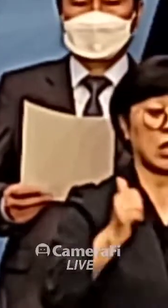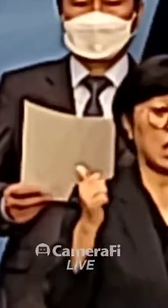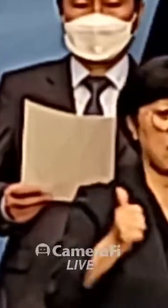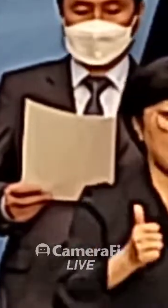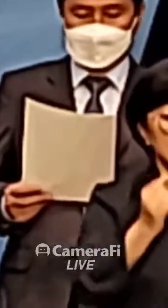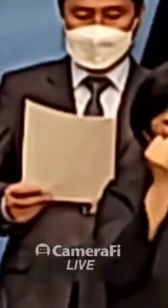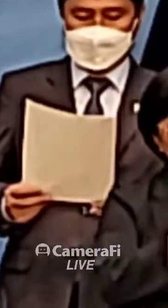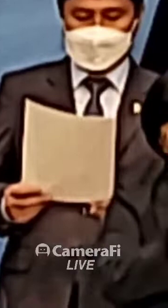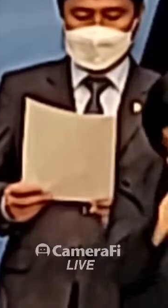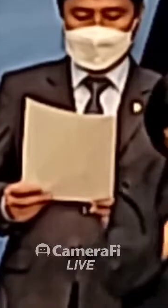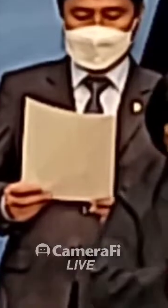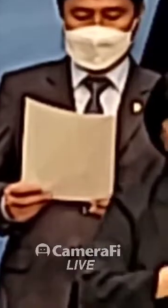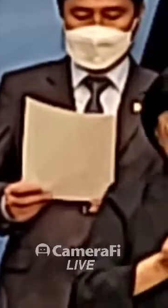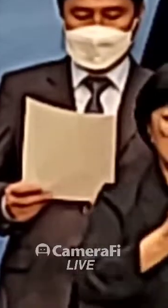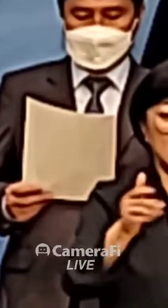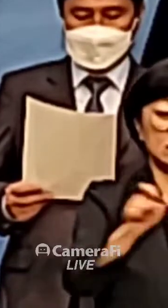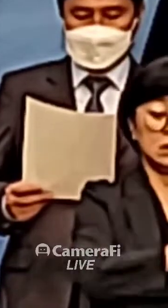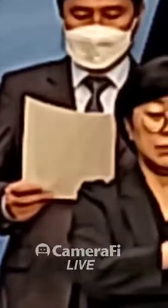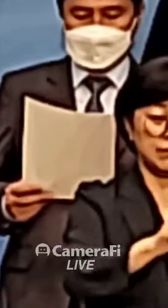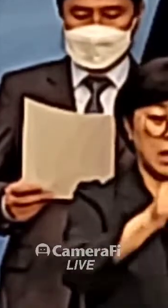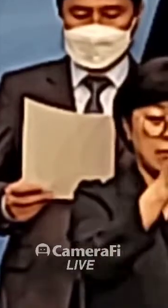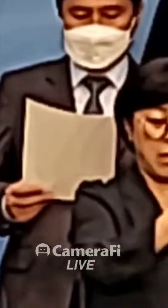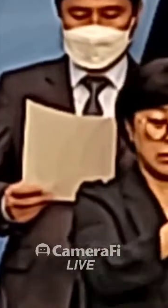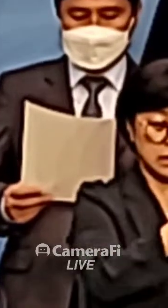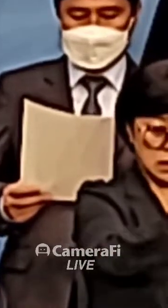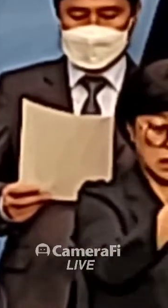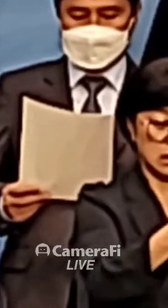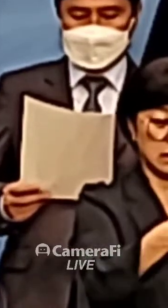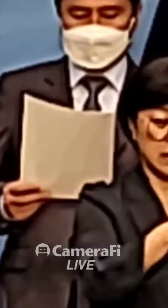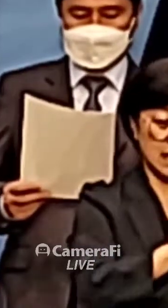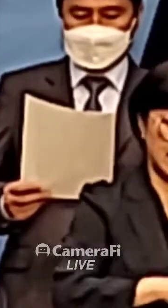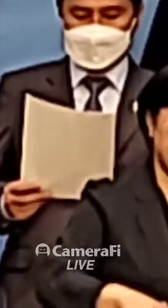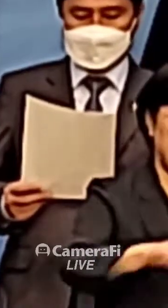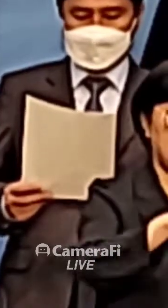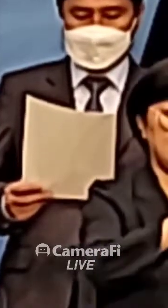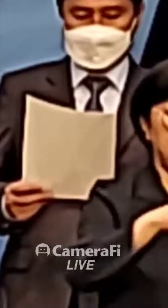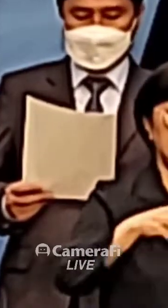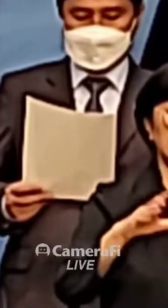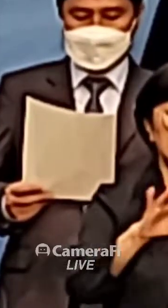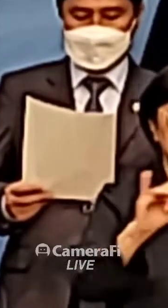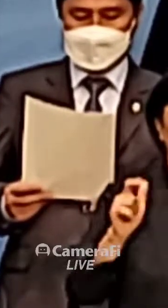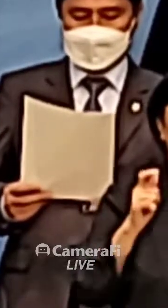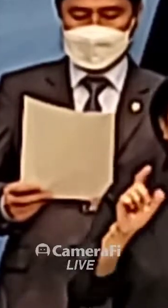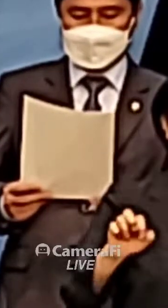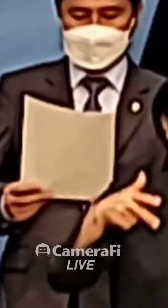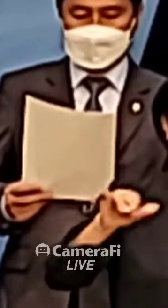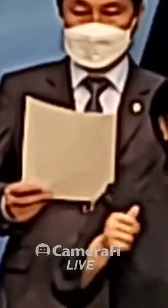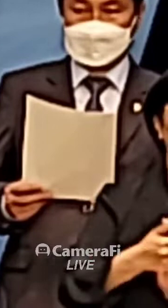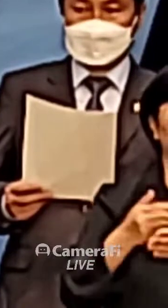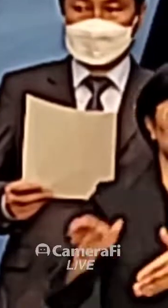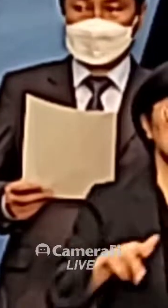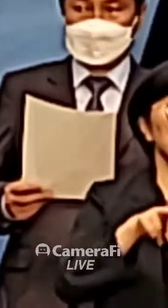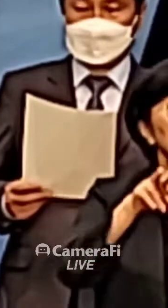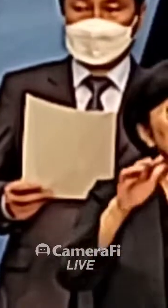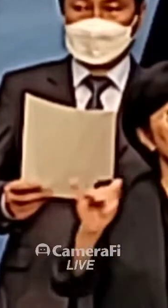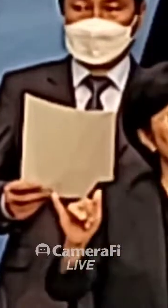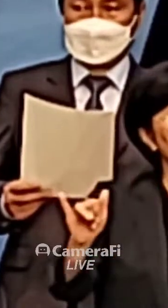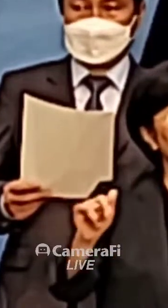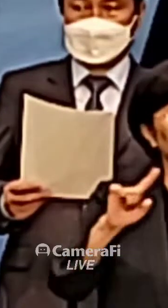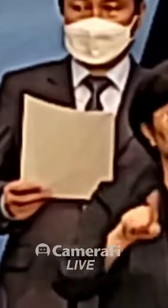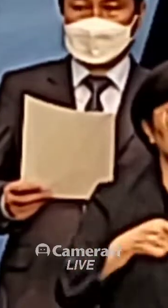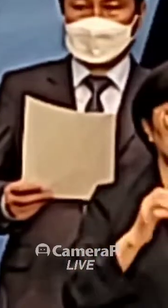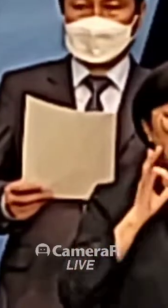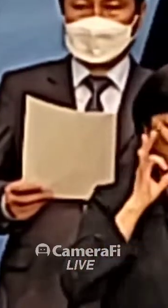국회의원을 설득하며 강원특별자치도법 처리를 주도적으로 이끈 이광재 강원도지사 후보의